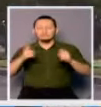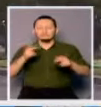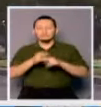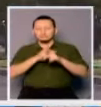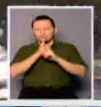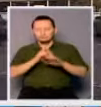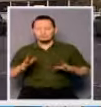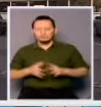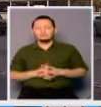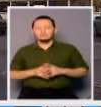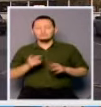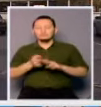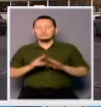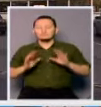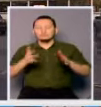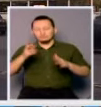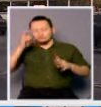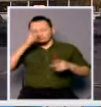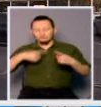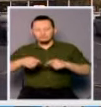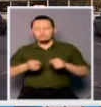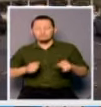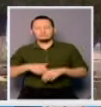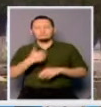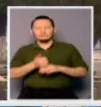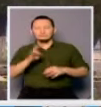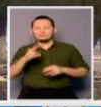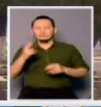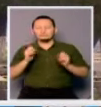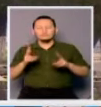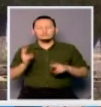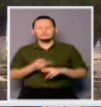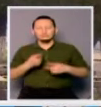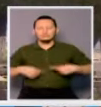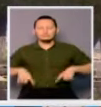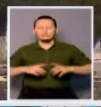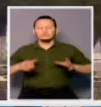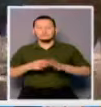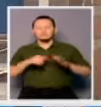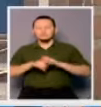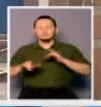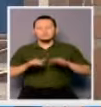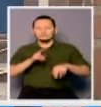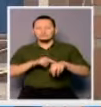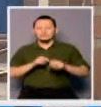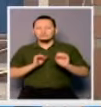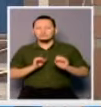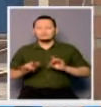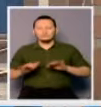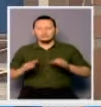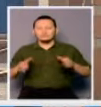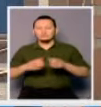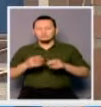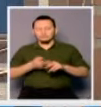болмайды, деді министр. Күні кеше үкімет қаулысымен бас прокуратура, ұлттық қауіпсіздік комитеті, ішкі істер министрі министрлігі және қорғаныс министрлігі желі